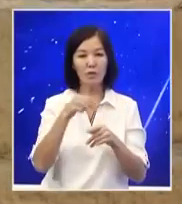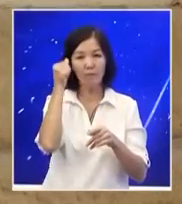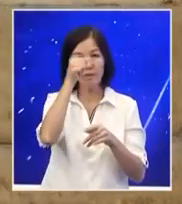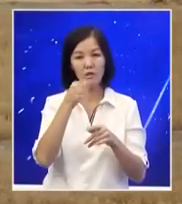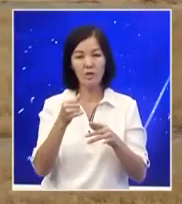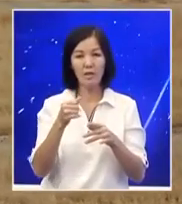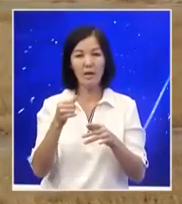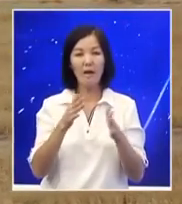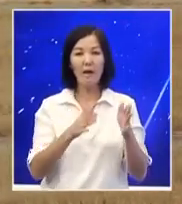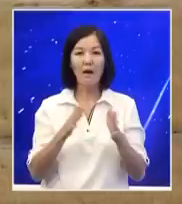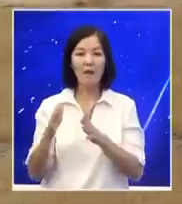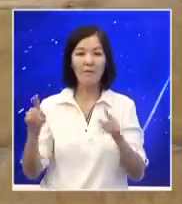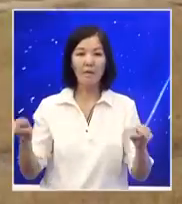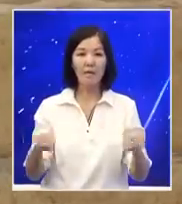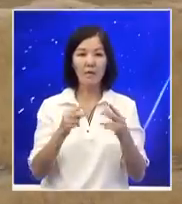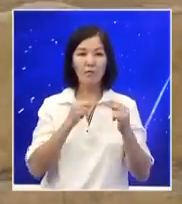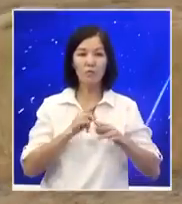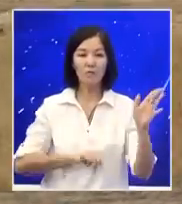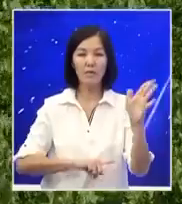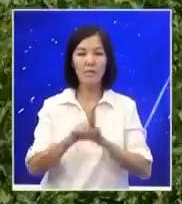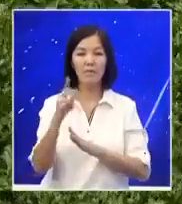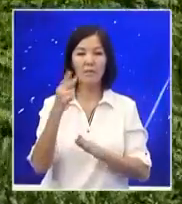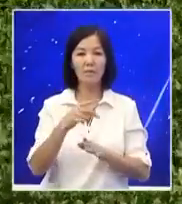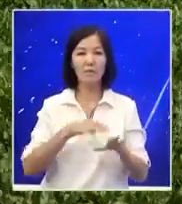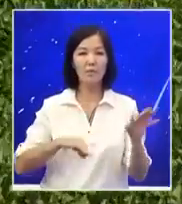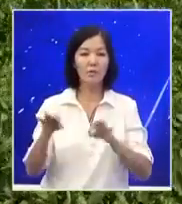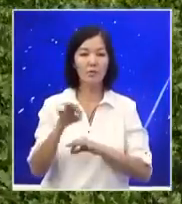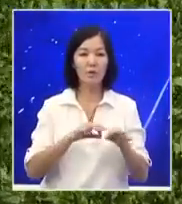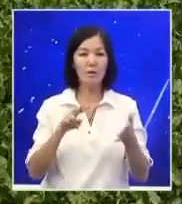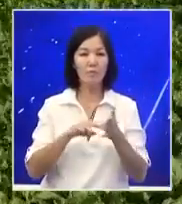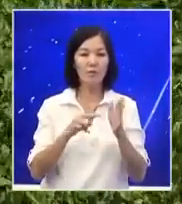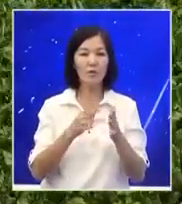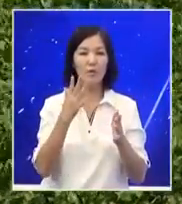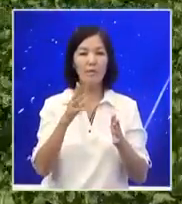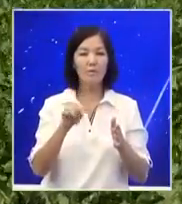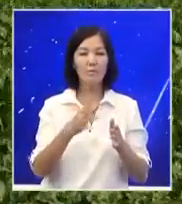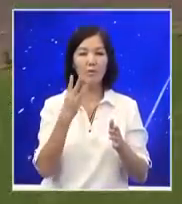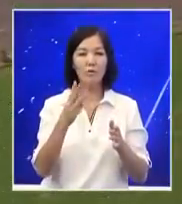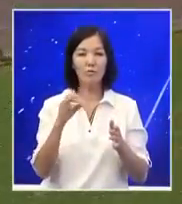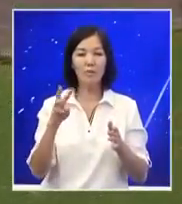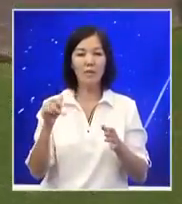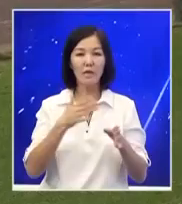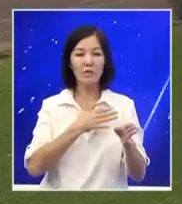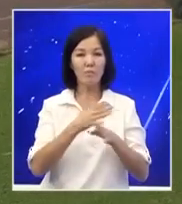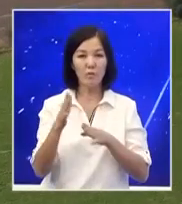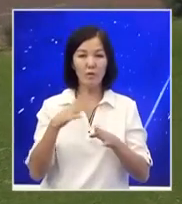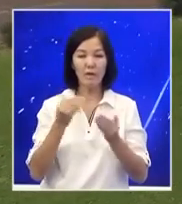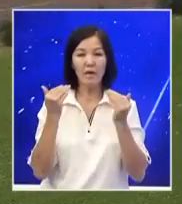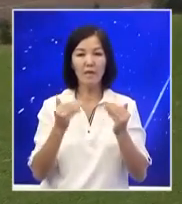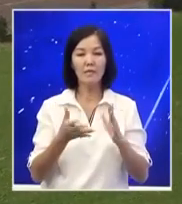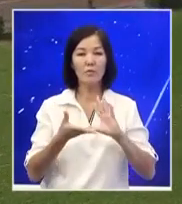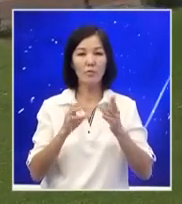2018-2020 жылдары қалпына келтіру жұмыстары басталған. 21 жобаға жергілікті бюджеттен 5,3 миллиард қаржы бөлінді. Қазір